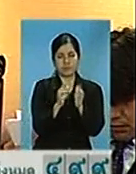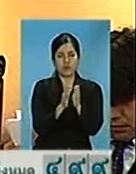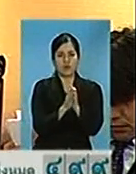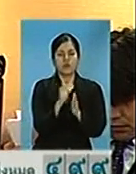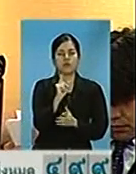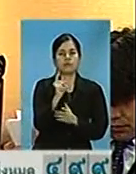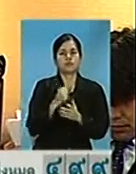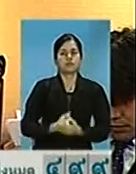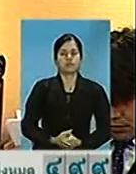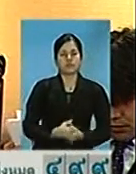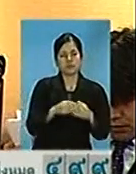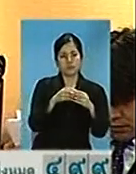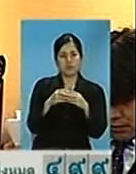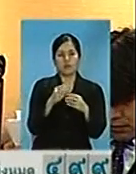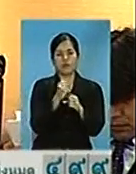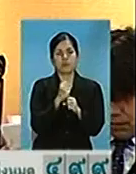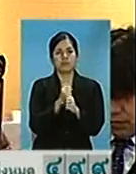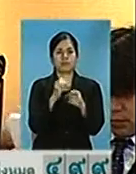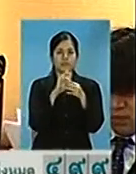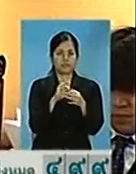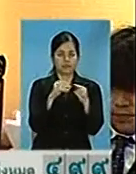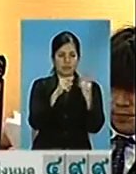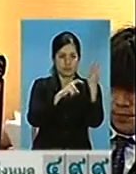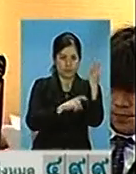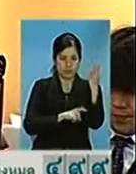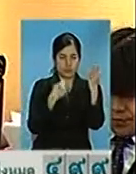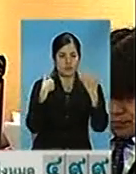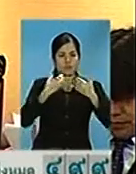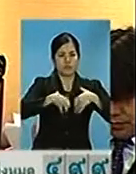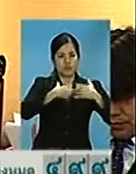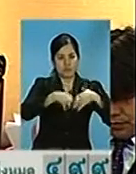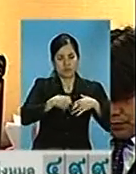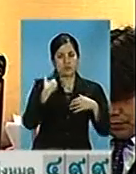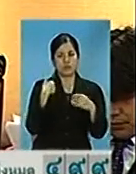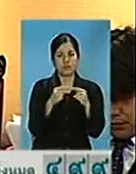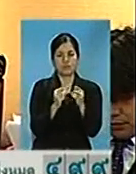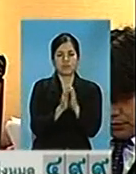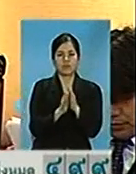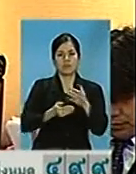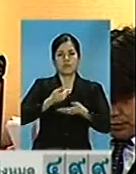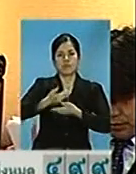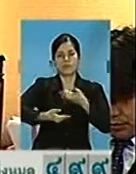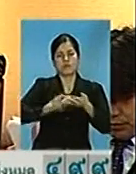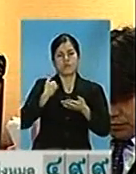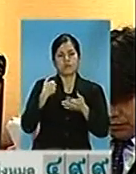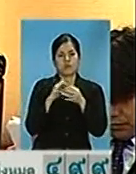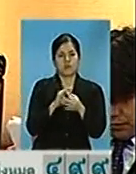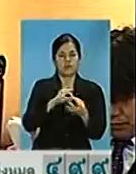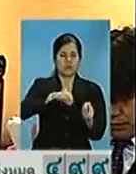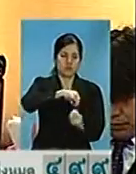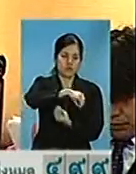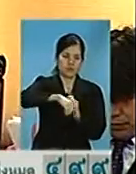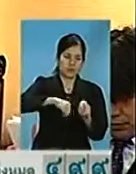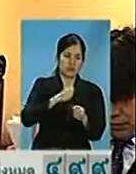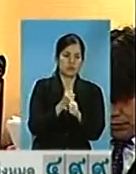อบการแปรรูปยางอุตสาหกรรมยางนะการค้ายางนะทุกเรื่องที่เป็นธุรกิจเกี่ยวกับยางครับ